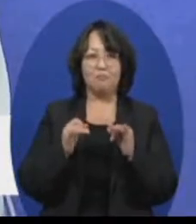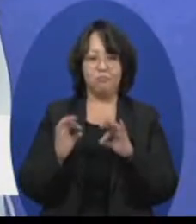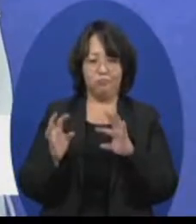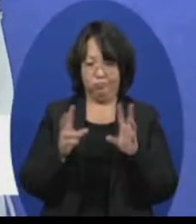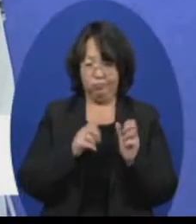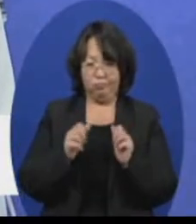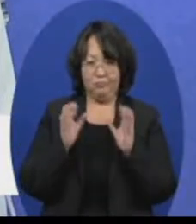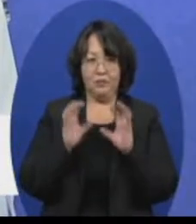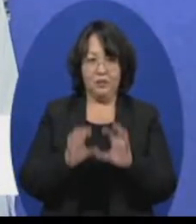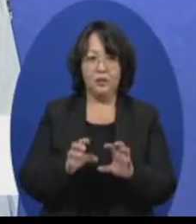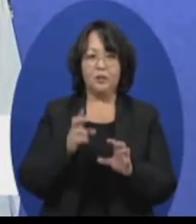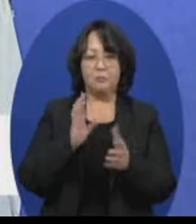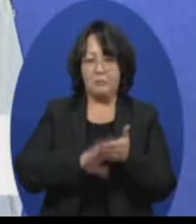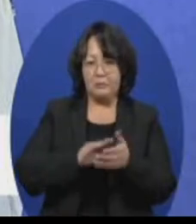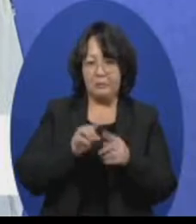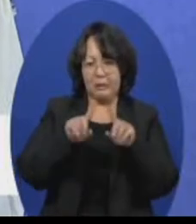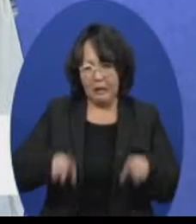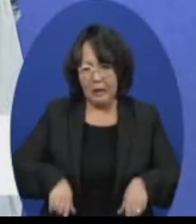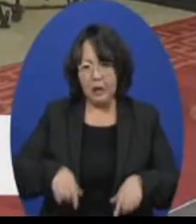бичиг хэрэг шуудангийн зардлыг